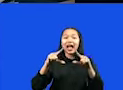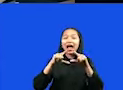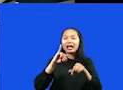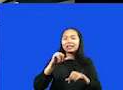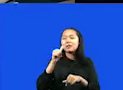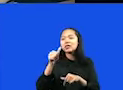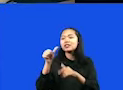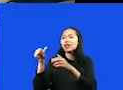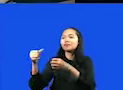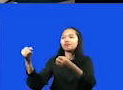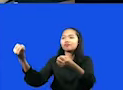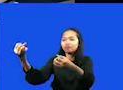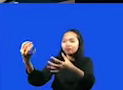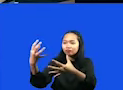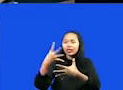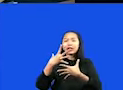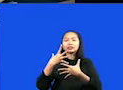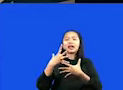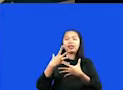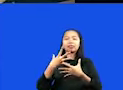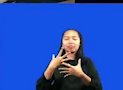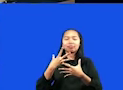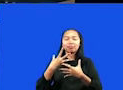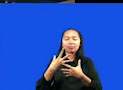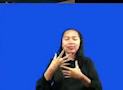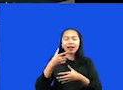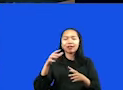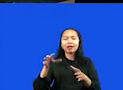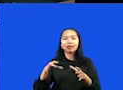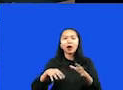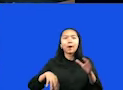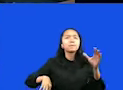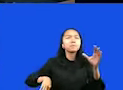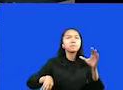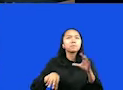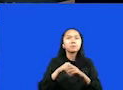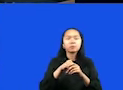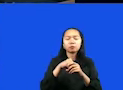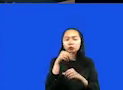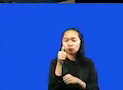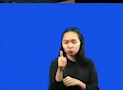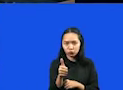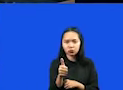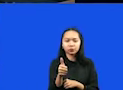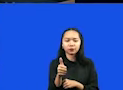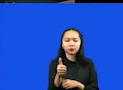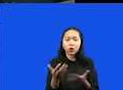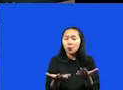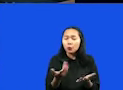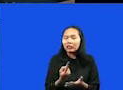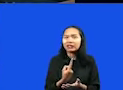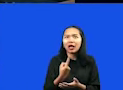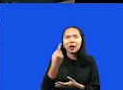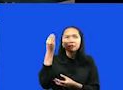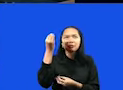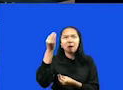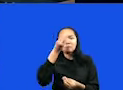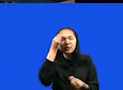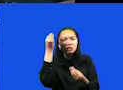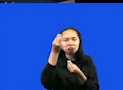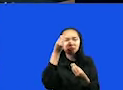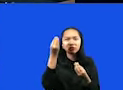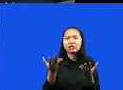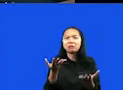yang lengkap begitu Iya betulah ini menarik ini menarik banget jadi kita bingung nih mau naskahin apa nih tentang konten